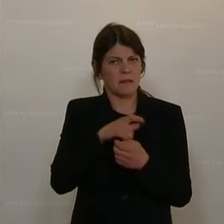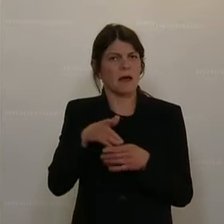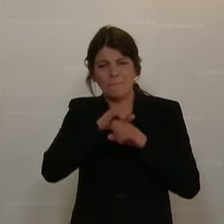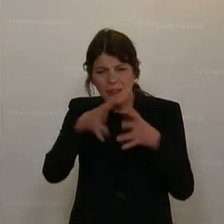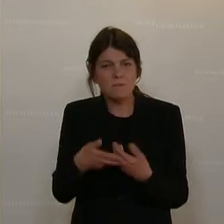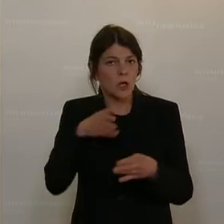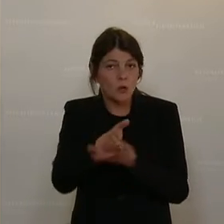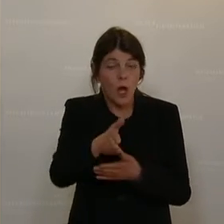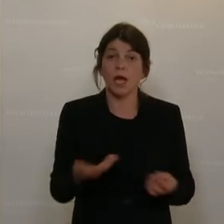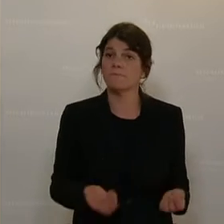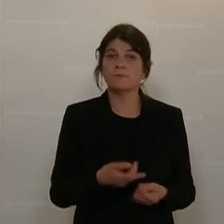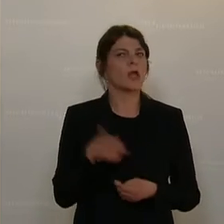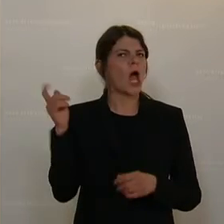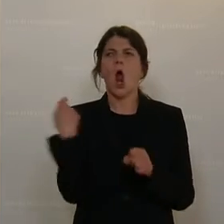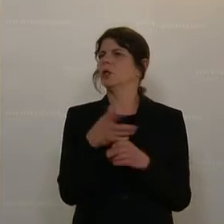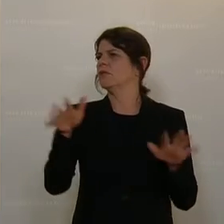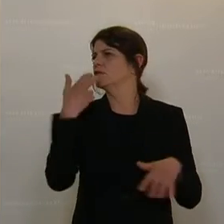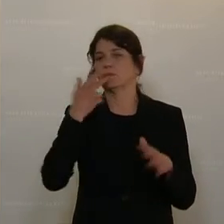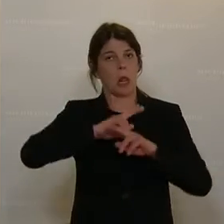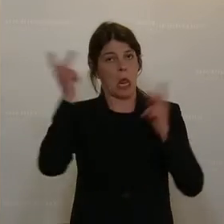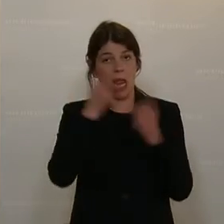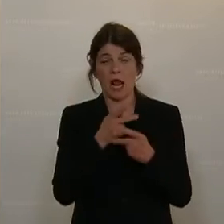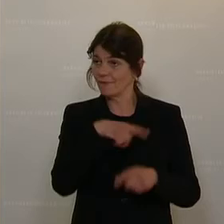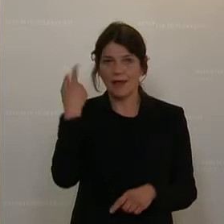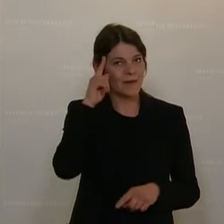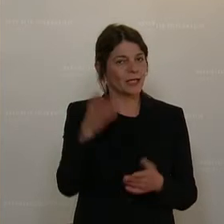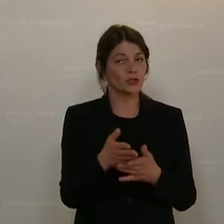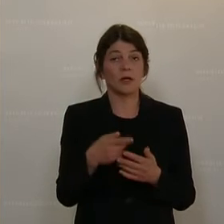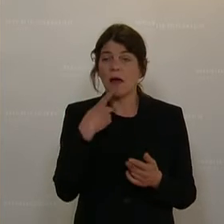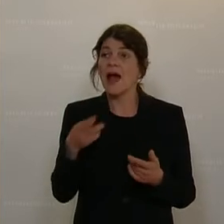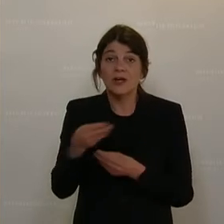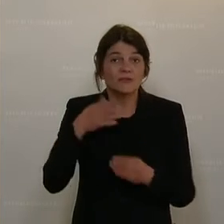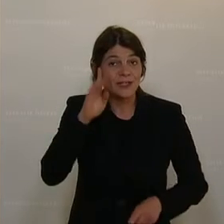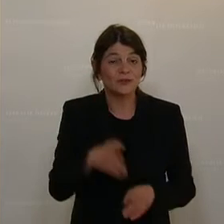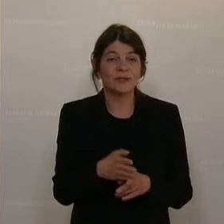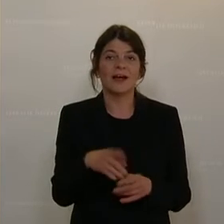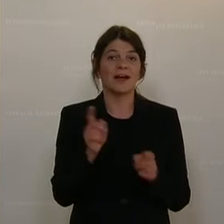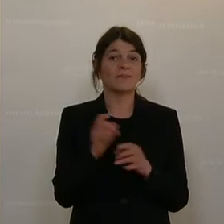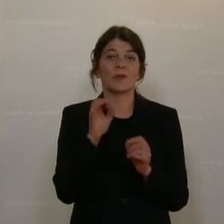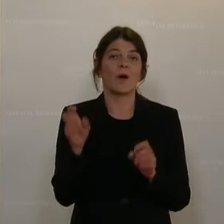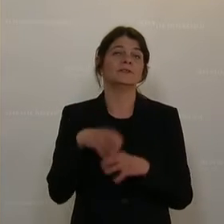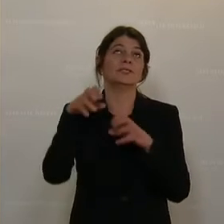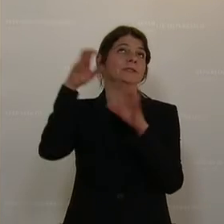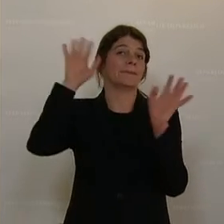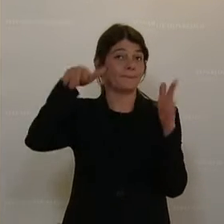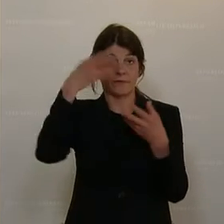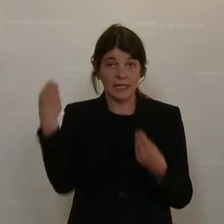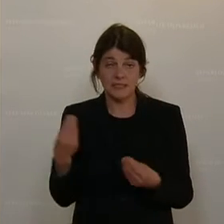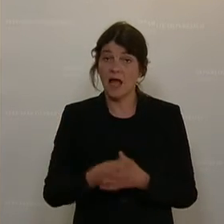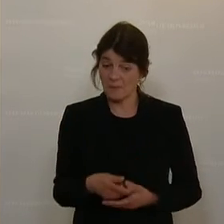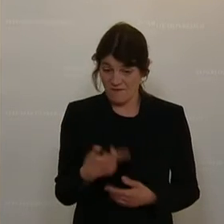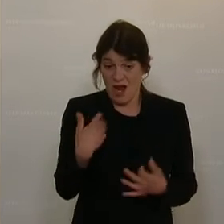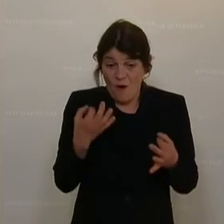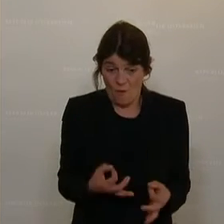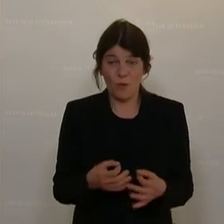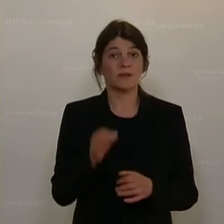erinnern uns alle. Wie wir aus der Wirtschaft wissen, war dieser Ausspruch mehr heiße Luft. Aber dieses Credo wäre gut für